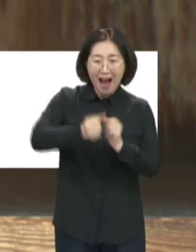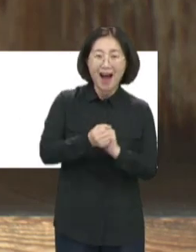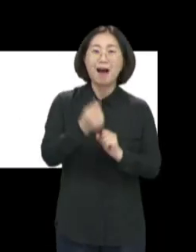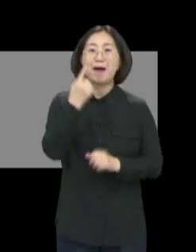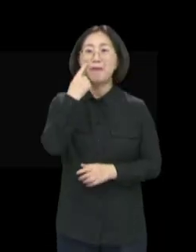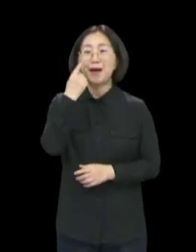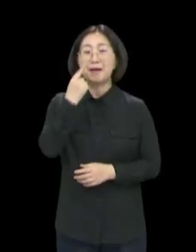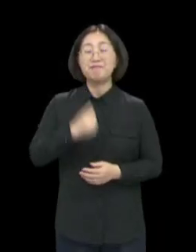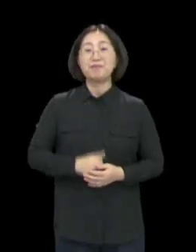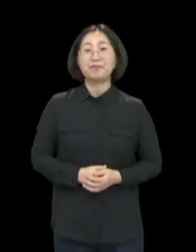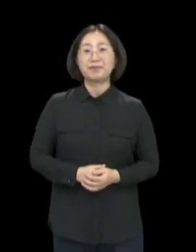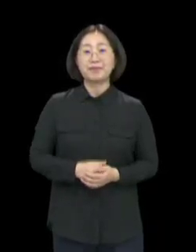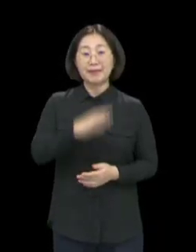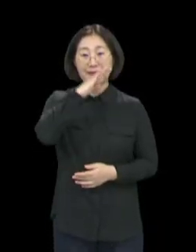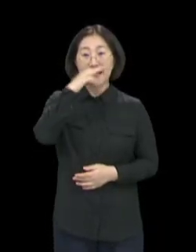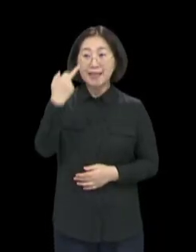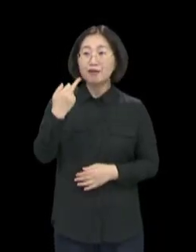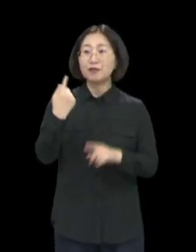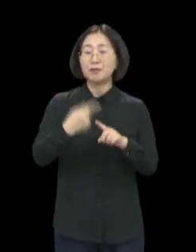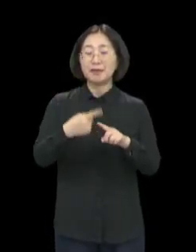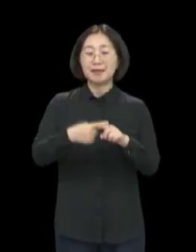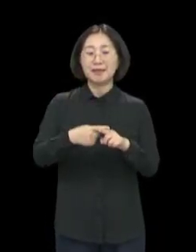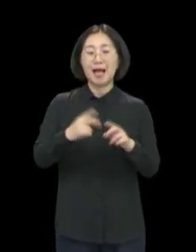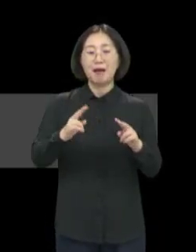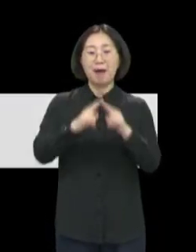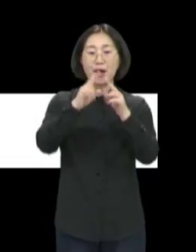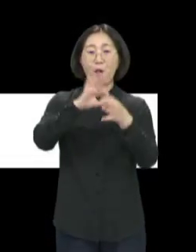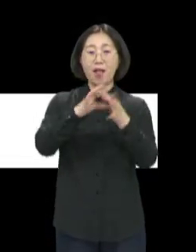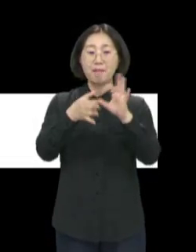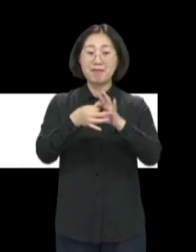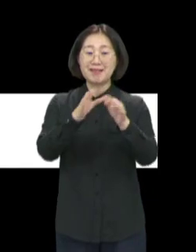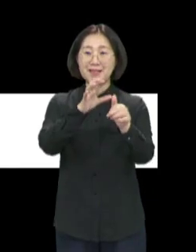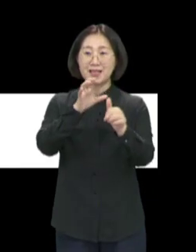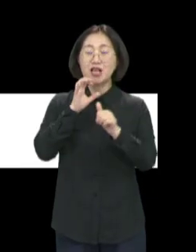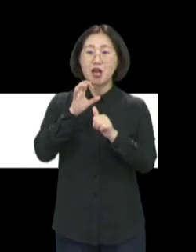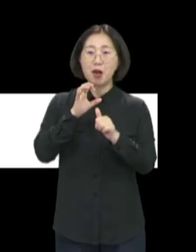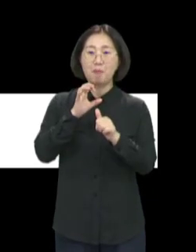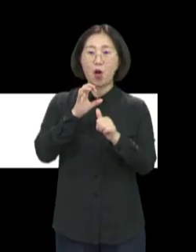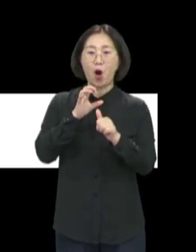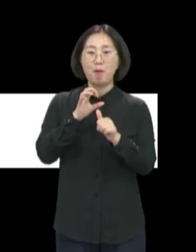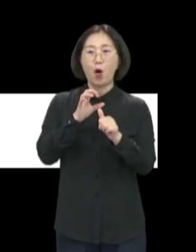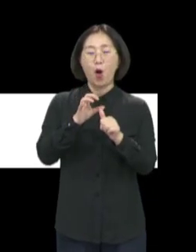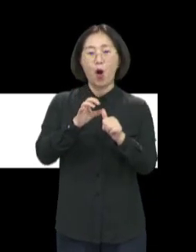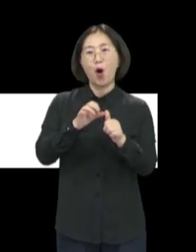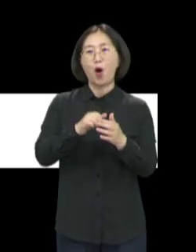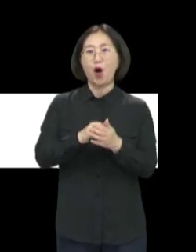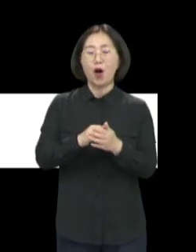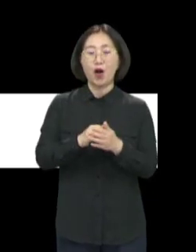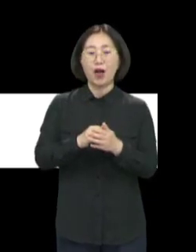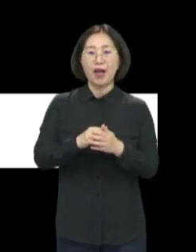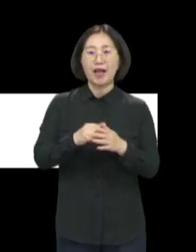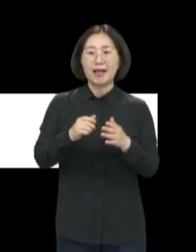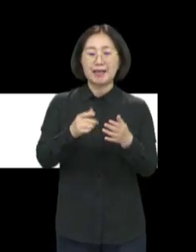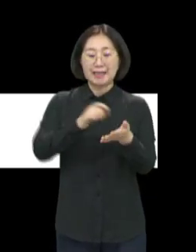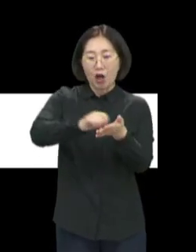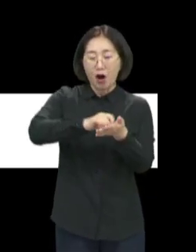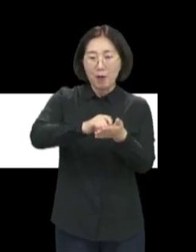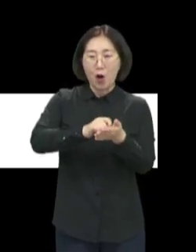노력하겠습니다. 예산군도 파리올림픽을 패러디해 국립의대 유치 서명을 독려하는 홍보 영상을